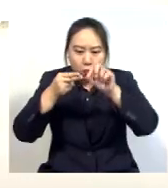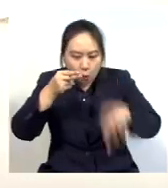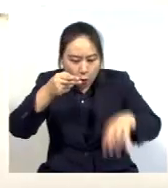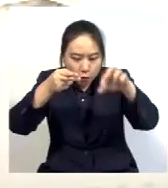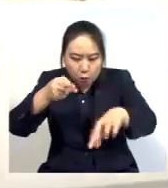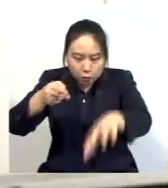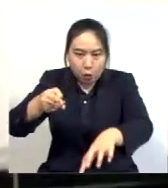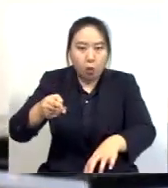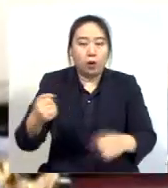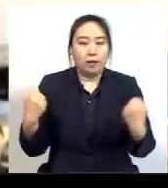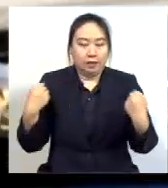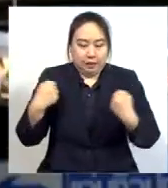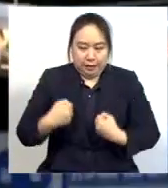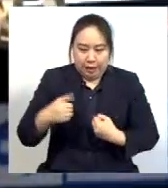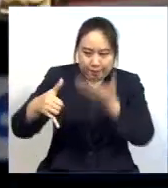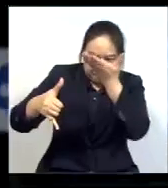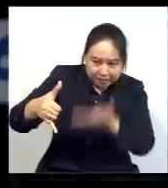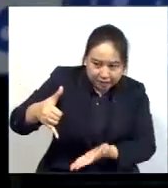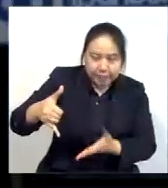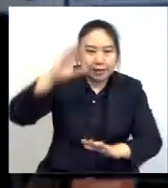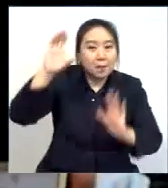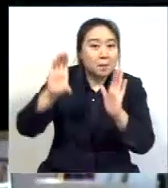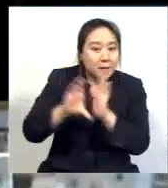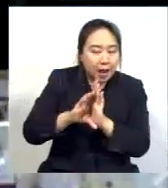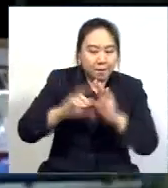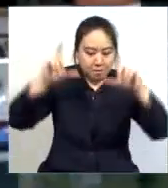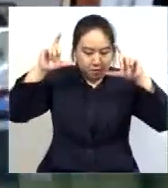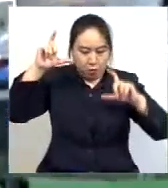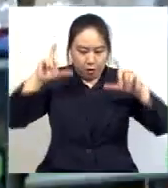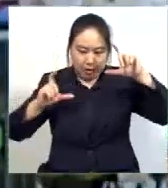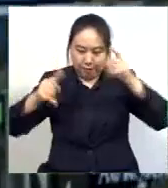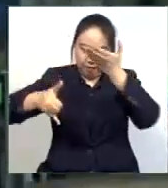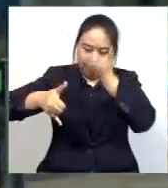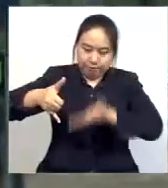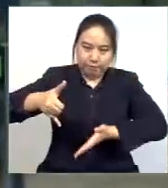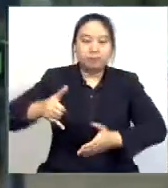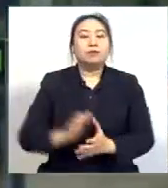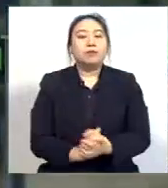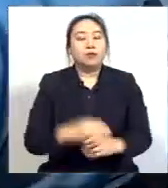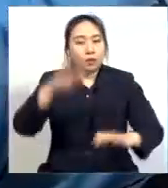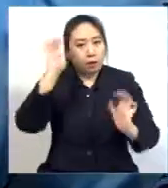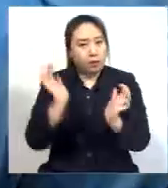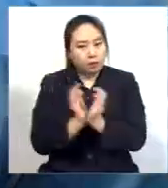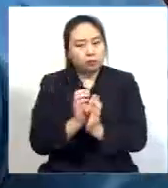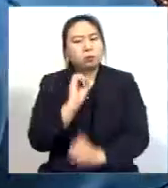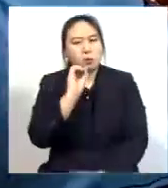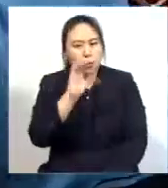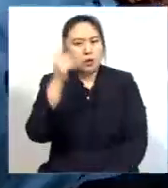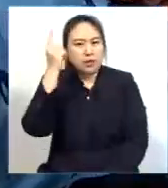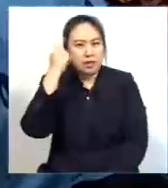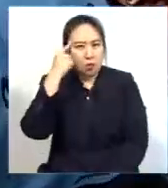ครื่องแต่งกายที่ได้จากภาพวงจรปิดนี่นะคะลักษณะท่าทางของคนร้ายทางพลตำรวจเอกวิรัชัยบอกว่าค